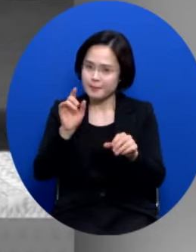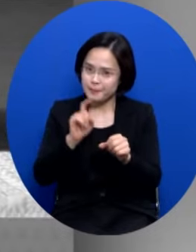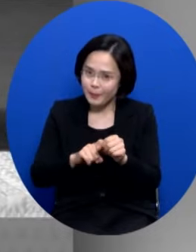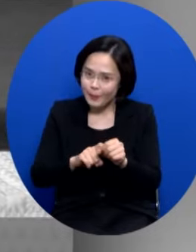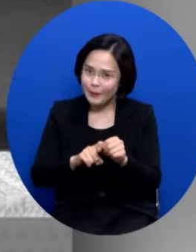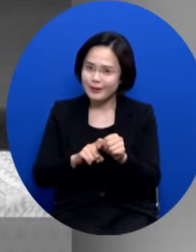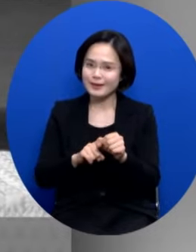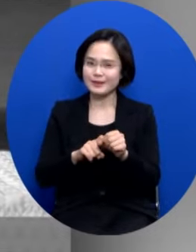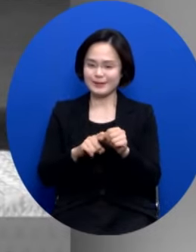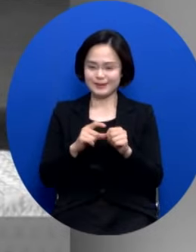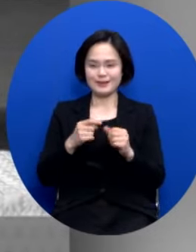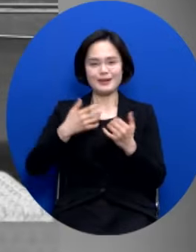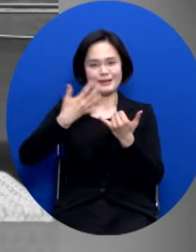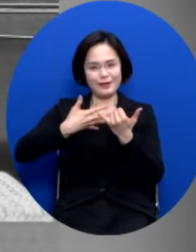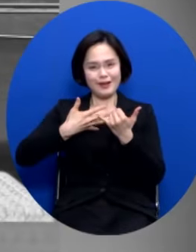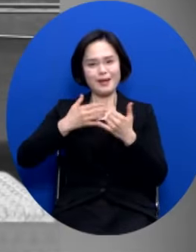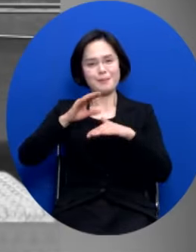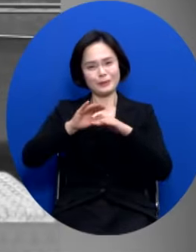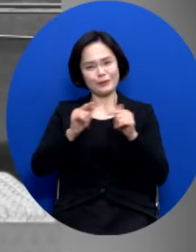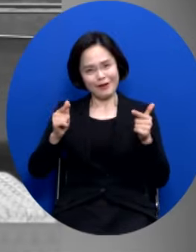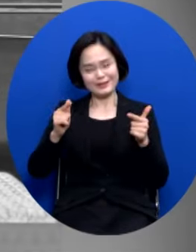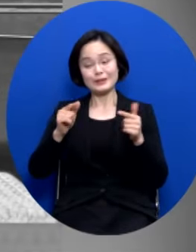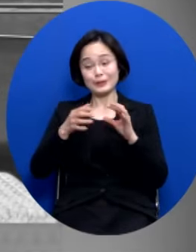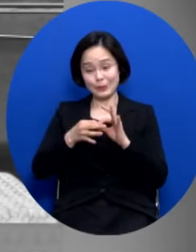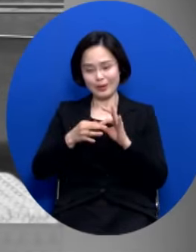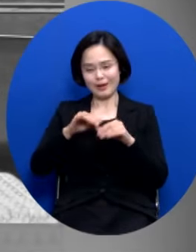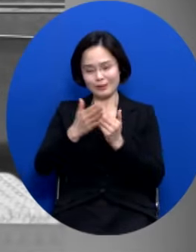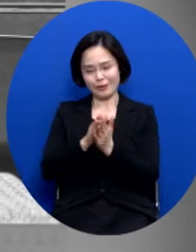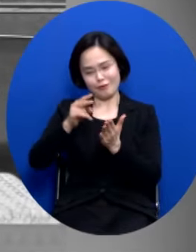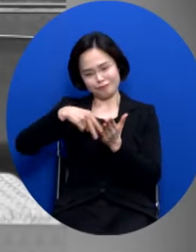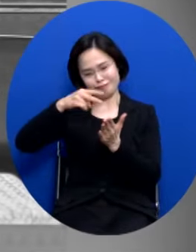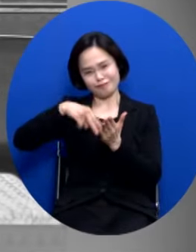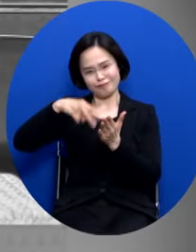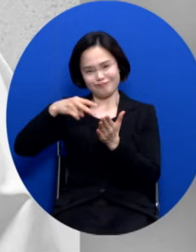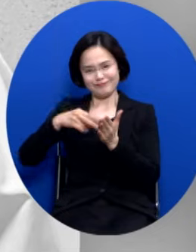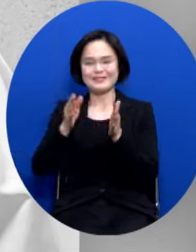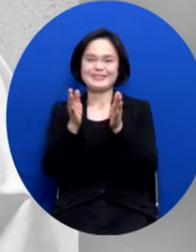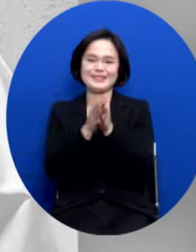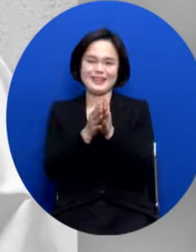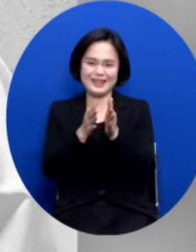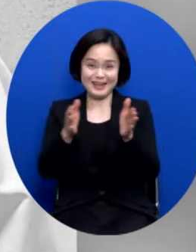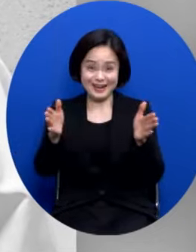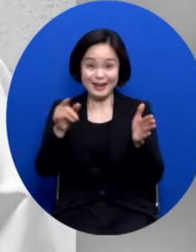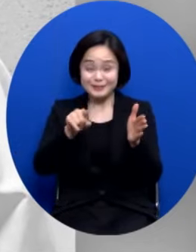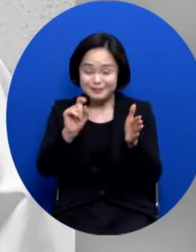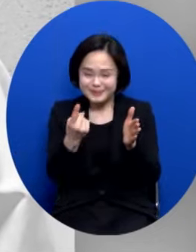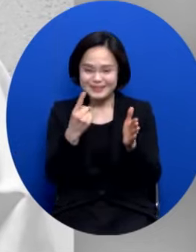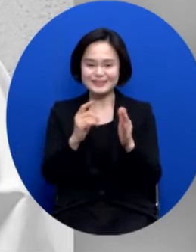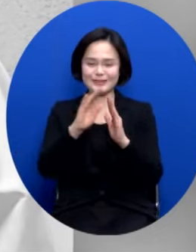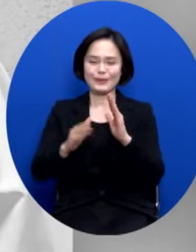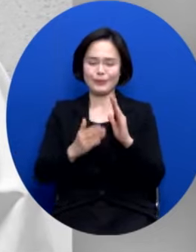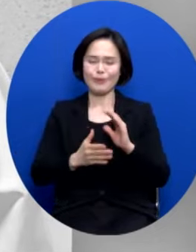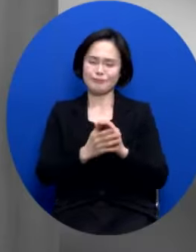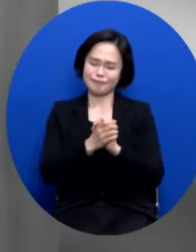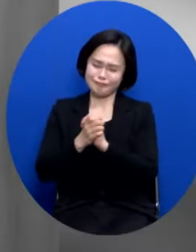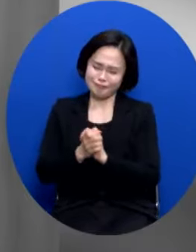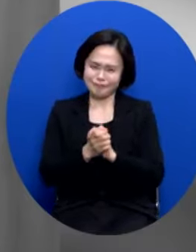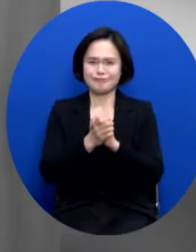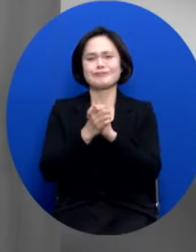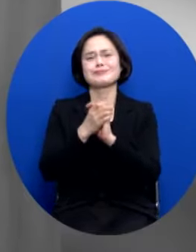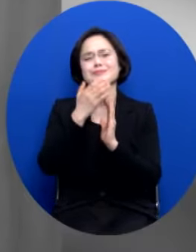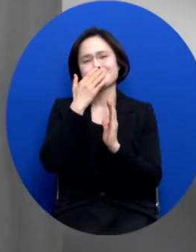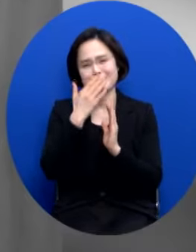4년, 통독은 모두가 어렵던 시절 성도들이 서로 결속하는 계기가 됐으며 코로나 상황이었음에도 불구하고